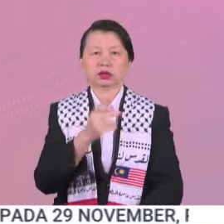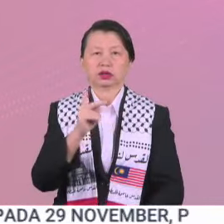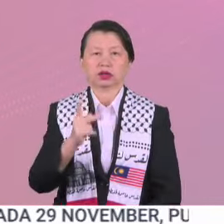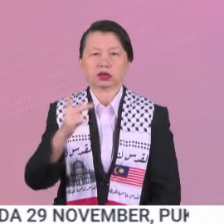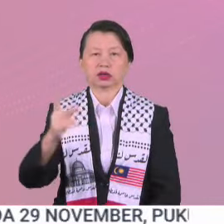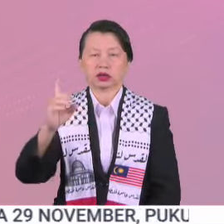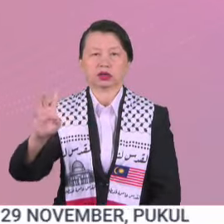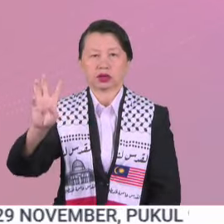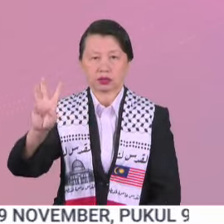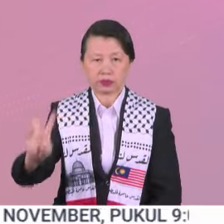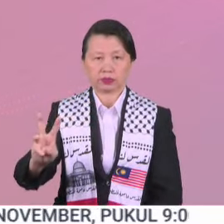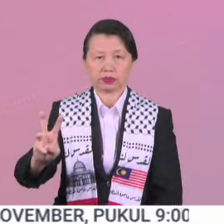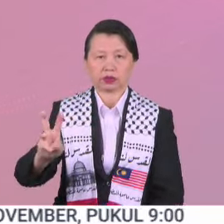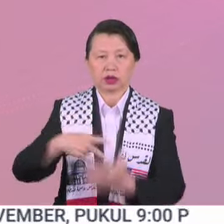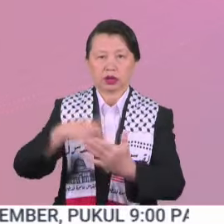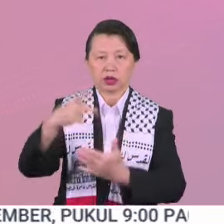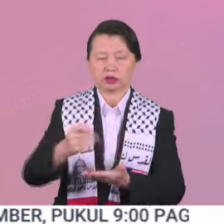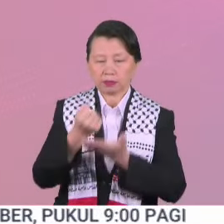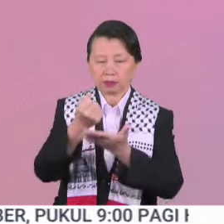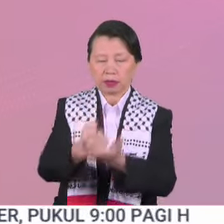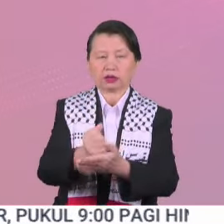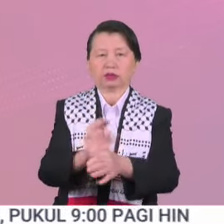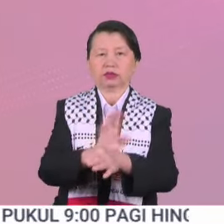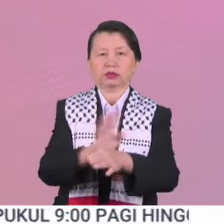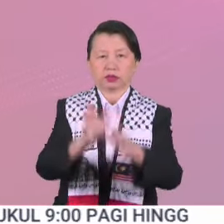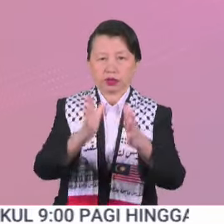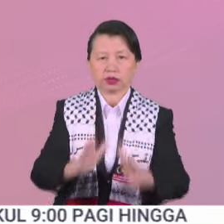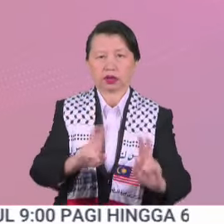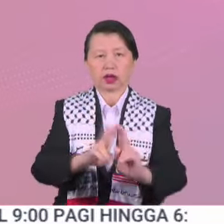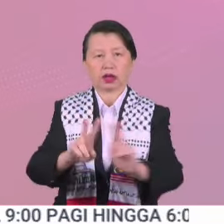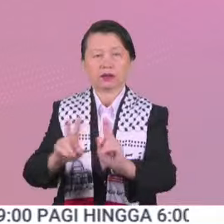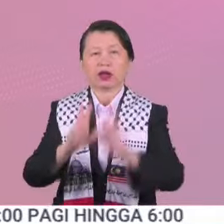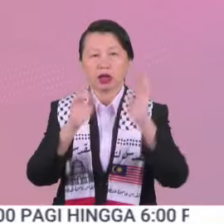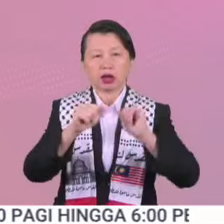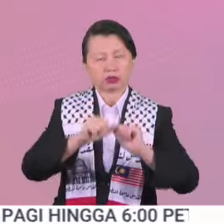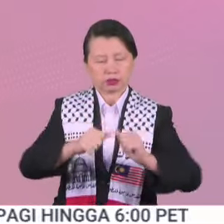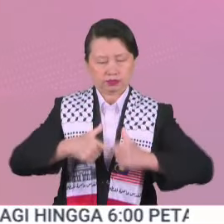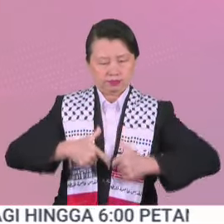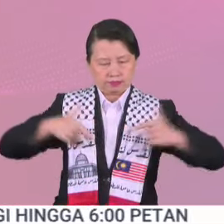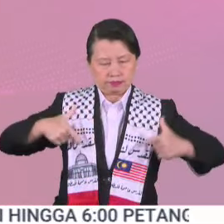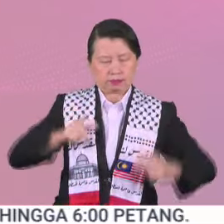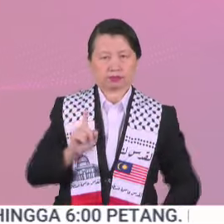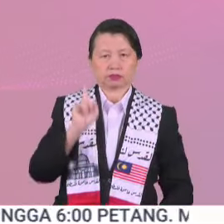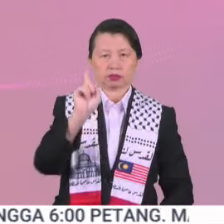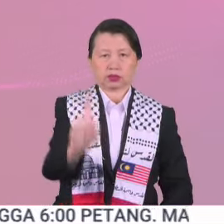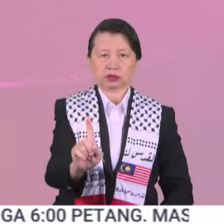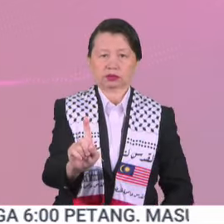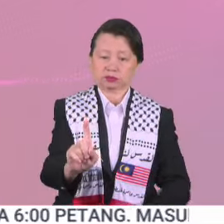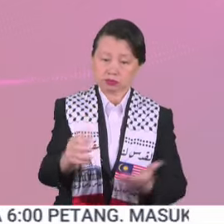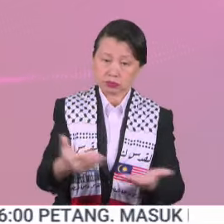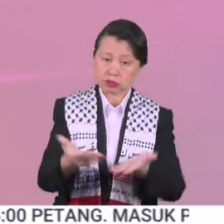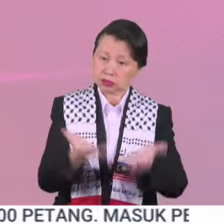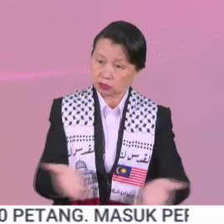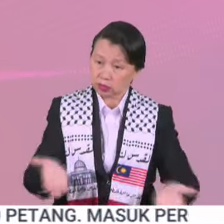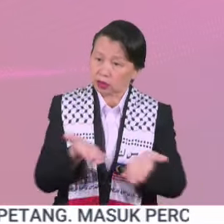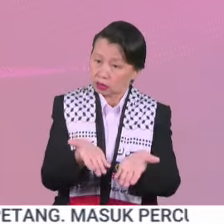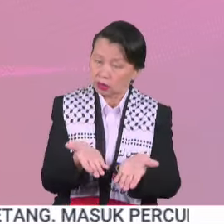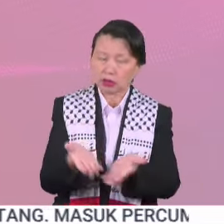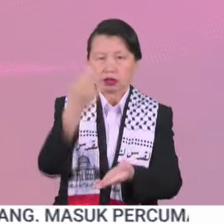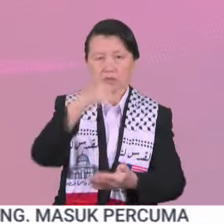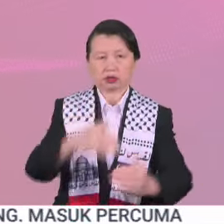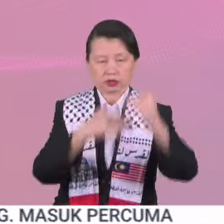wilayah kkdw inisiatif bantu Usahawan Desa akar terus berani tampil dan memperkenalkan produk mereka